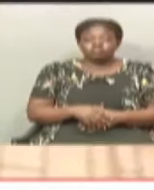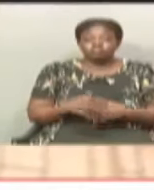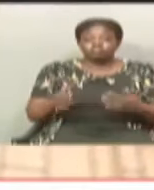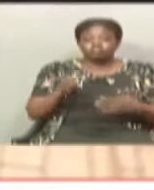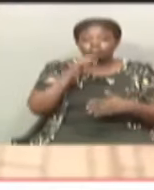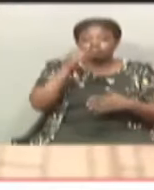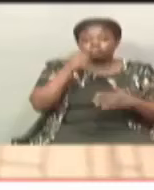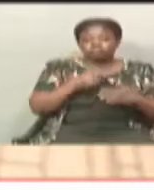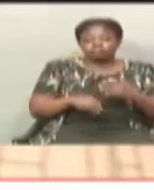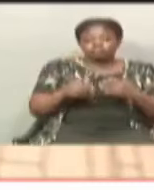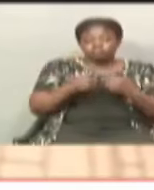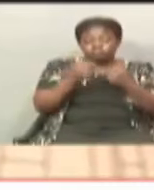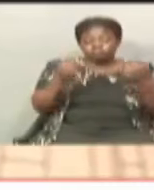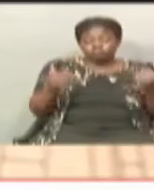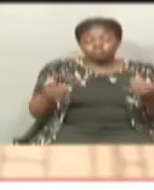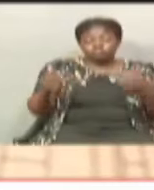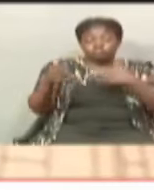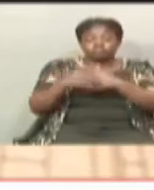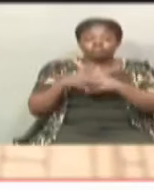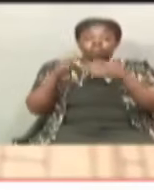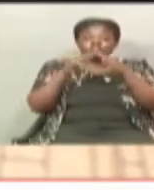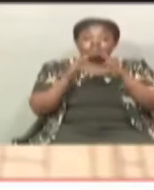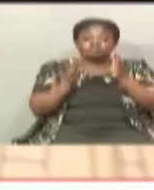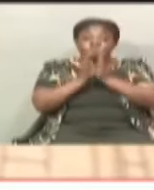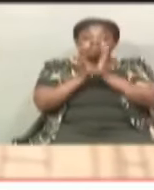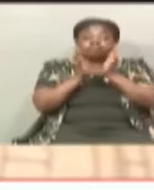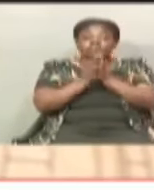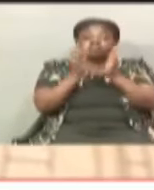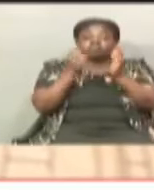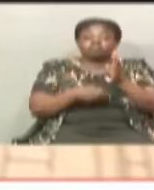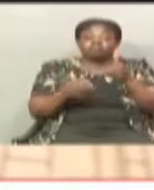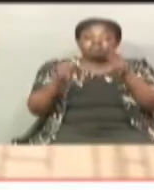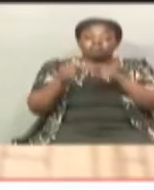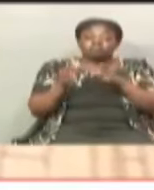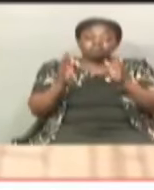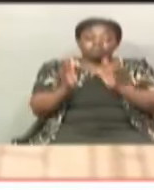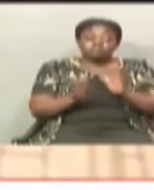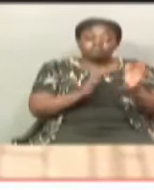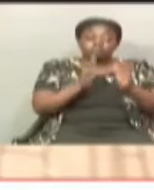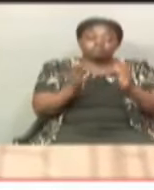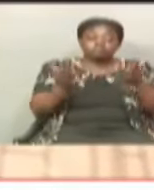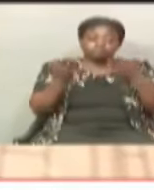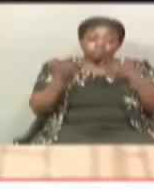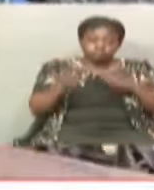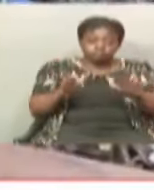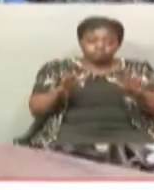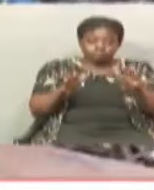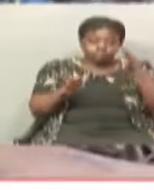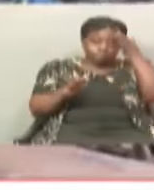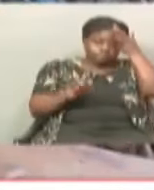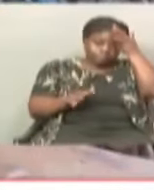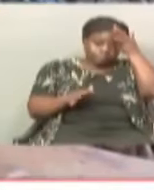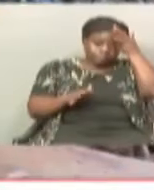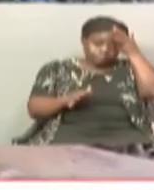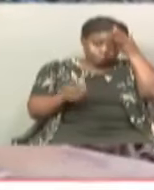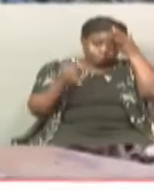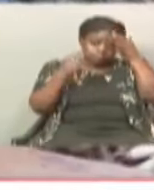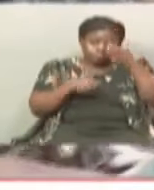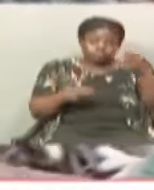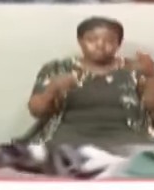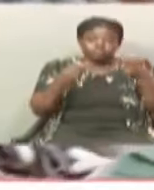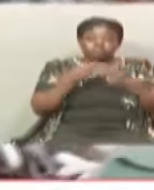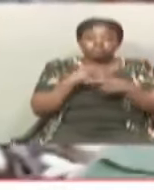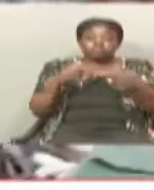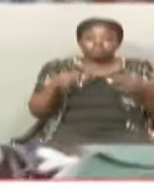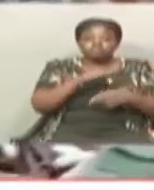Twogeddeko ne bamulekwa ate besibidde mu nyumba ne banyinyola ebizze bibaamu muteekateeka ez'okwabya olumbe luno bategeeza nti amu ku baganda baabwe